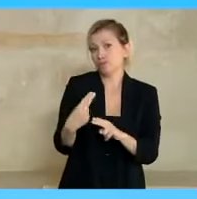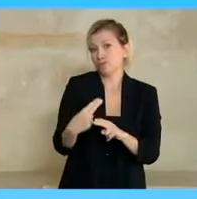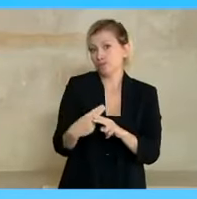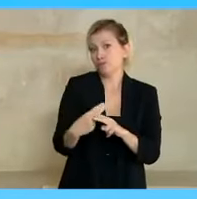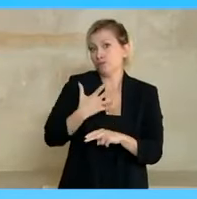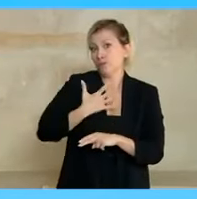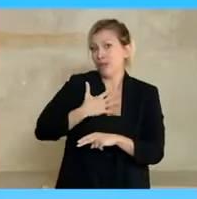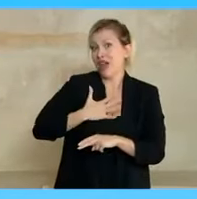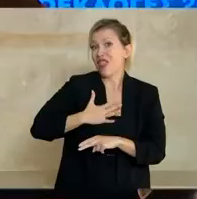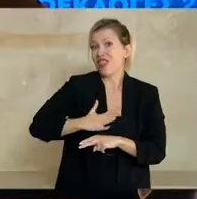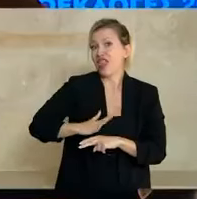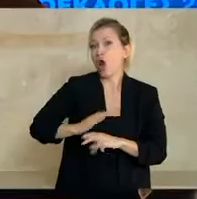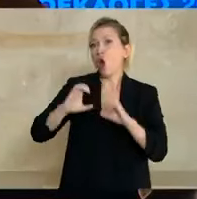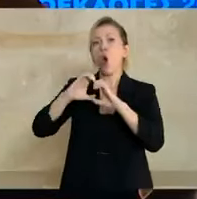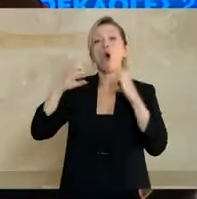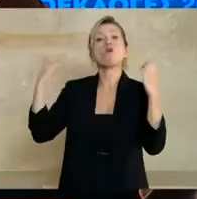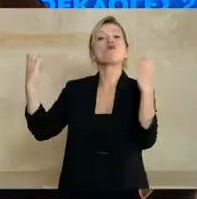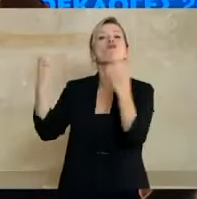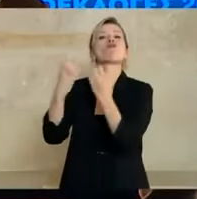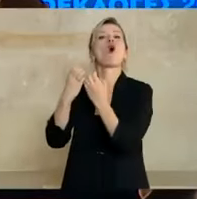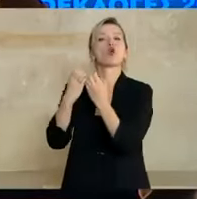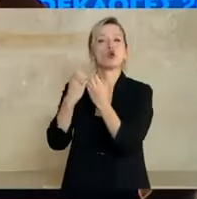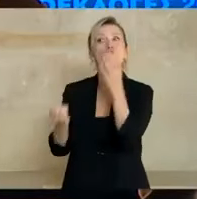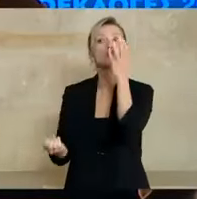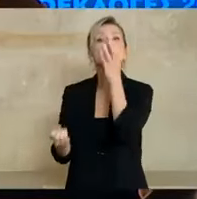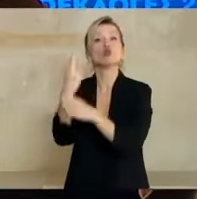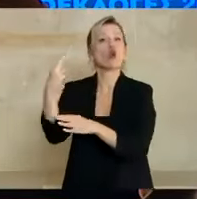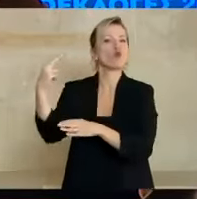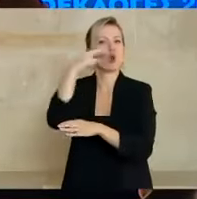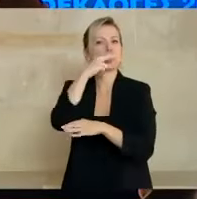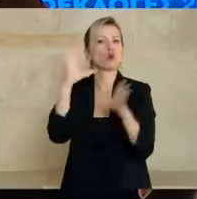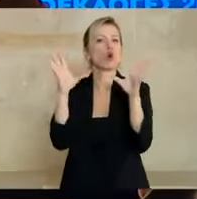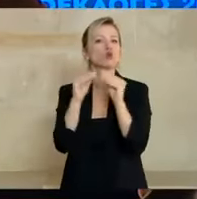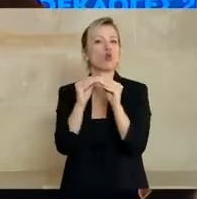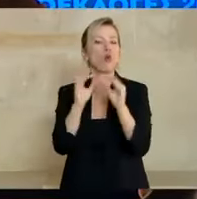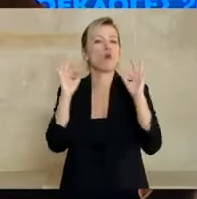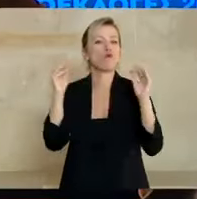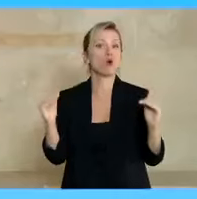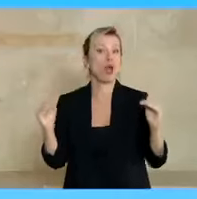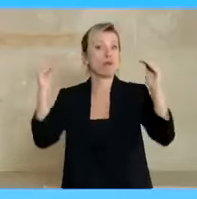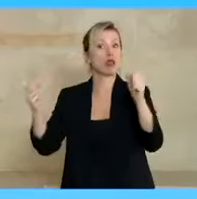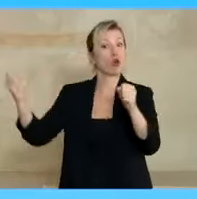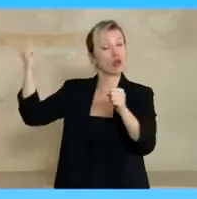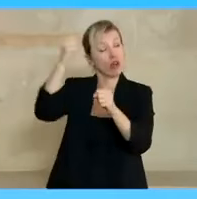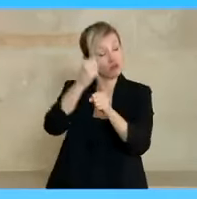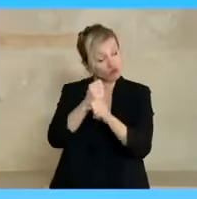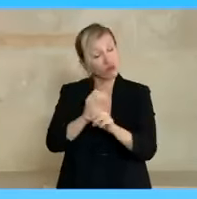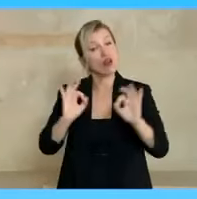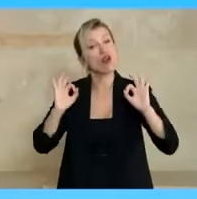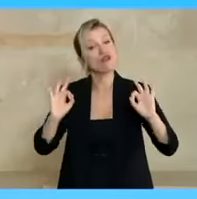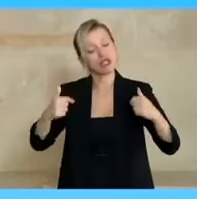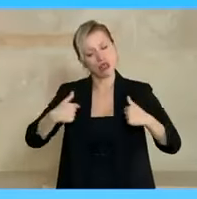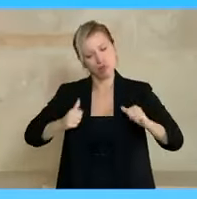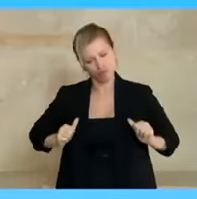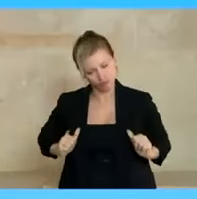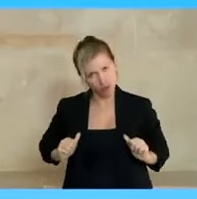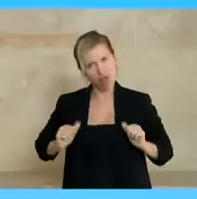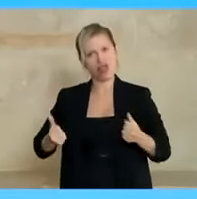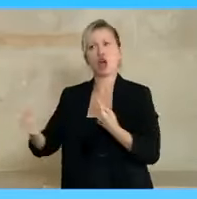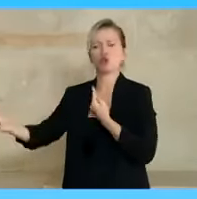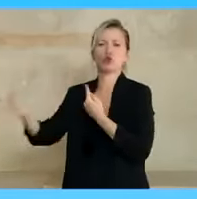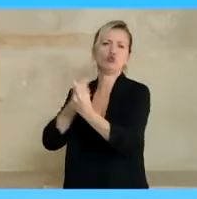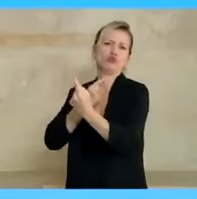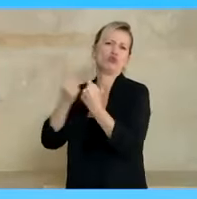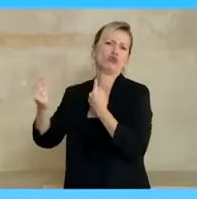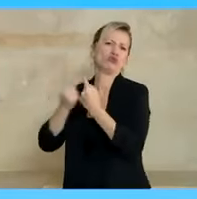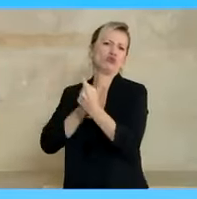στο ίδιο φόρουμ με τον νέο Πρωθυπουργό της Βόρειας Μακεδονίας. Βεβαίως και θα θέσω το ζήτημα στην διάσκεψη